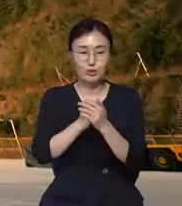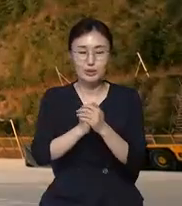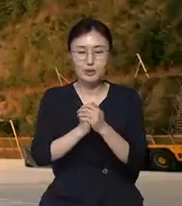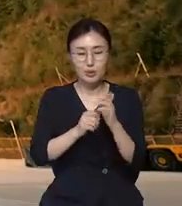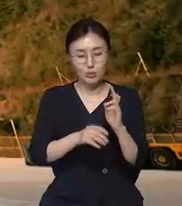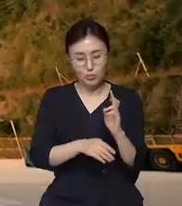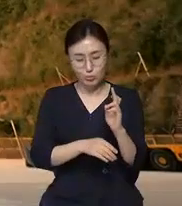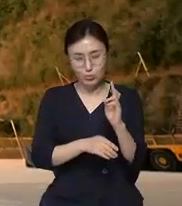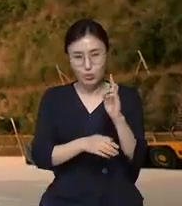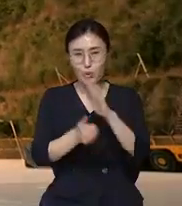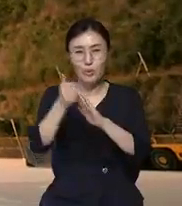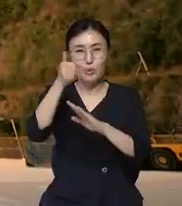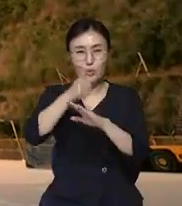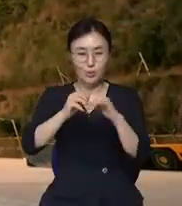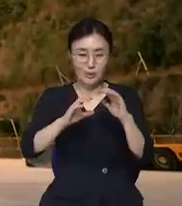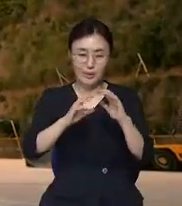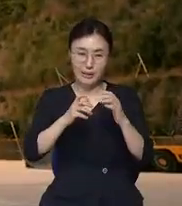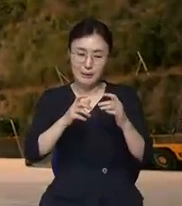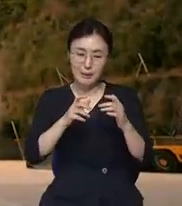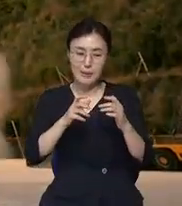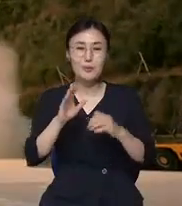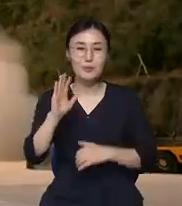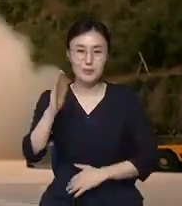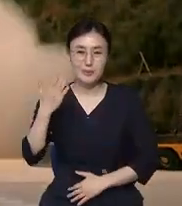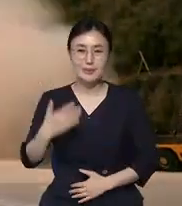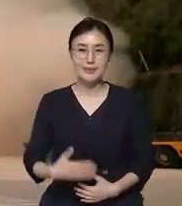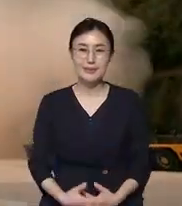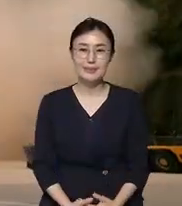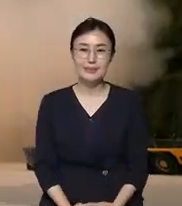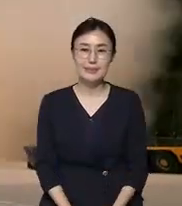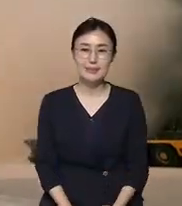우주 강국의 대열에 한 발짝 더 다가섰습니다. KBC 조윤정입니다.